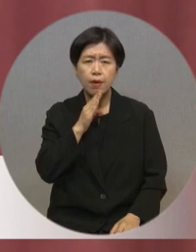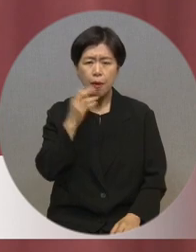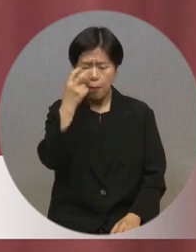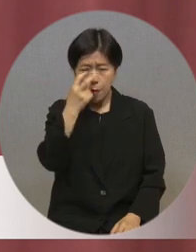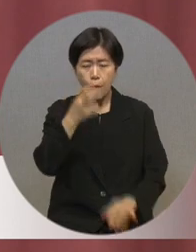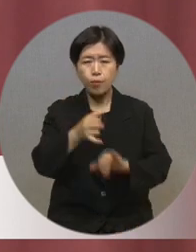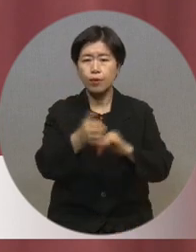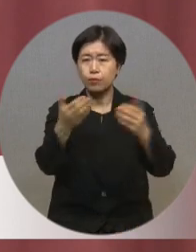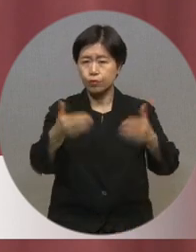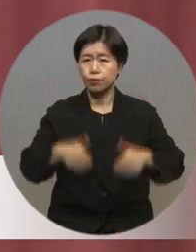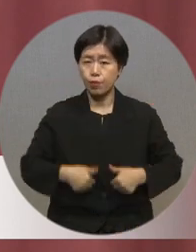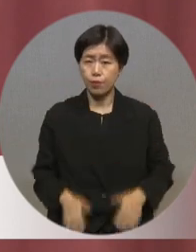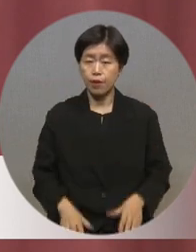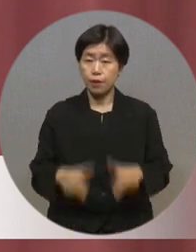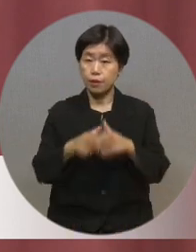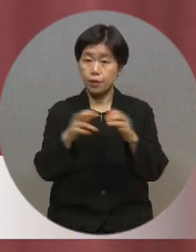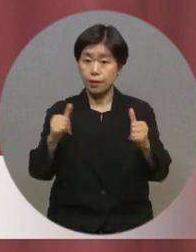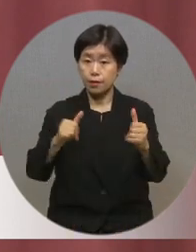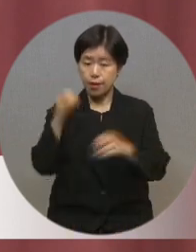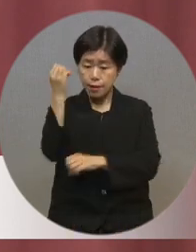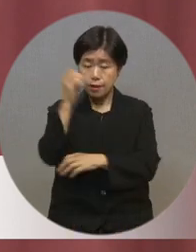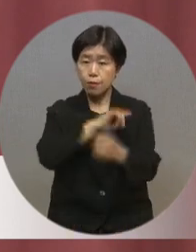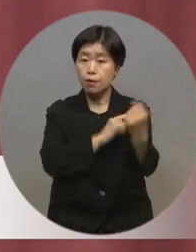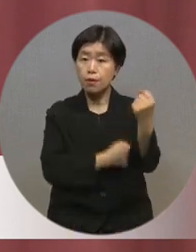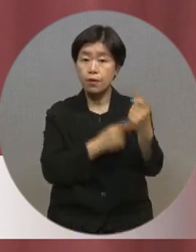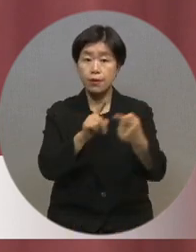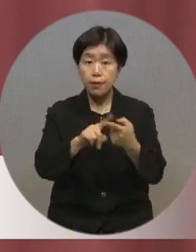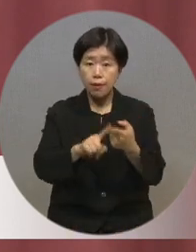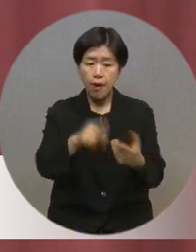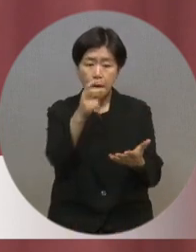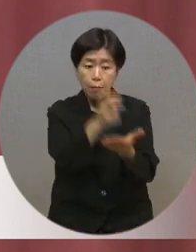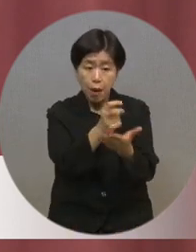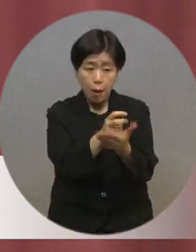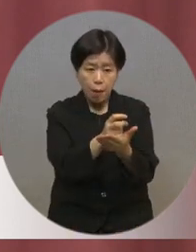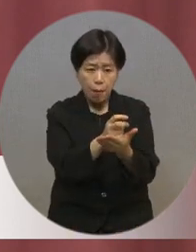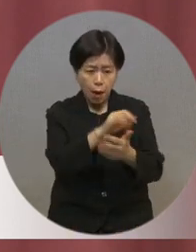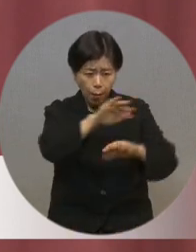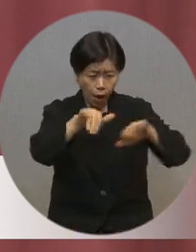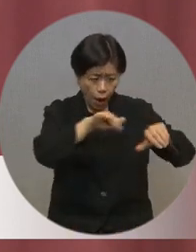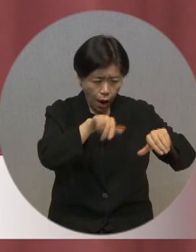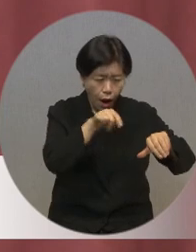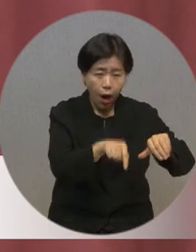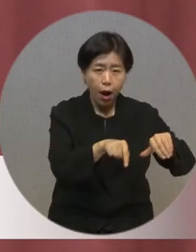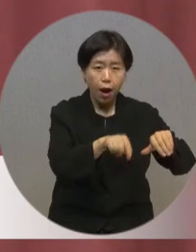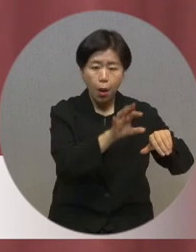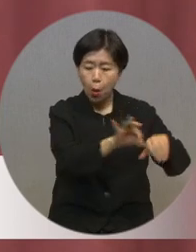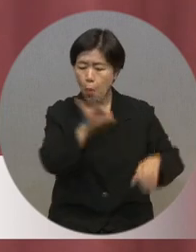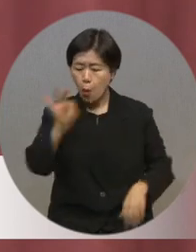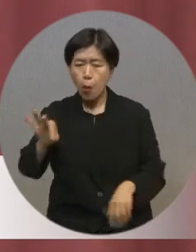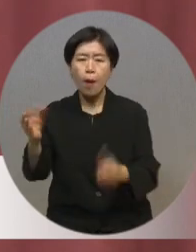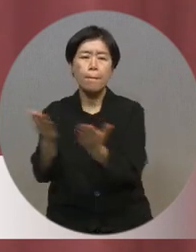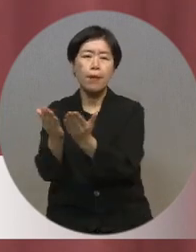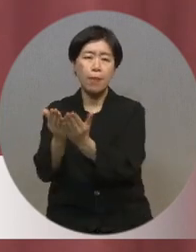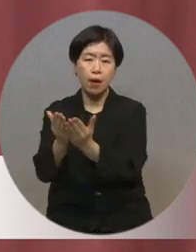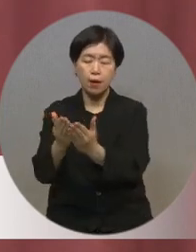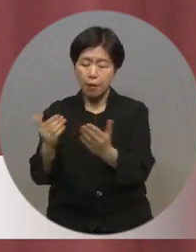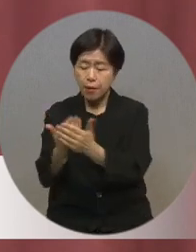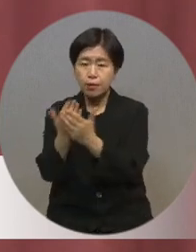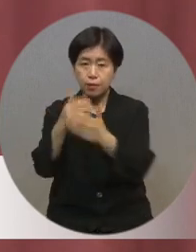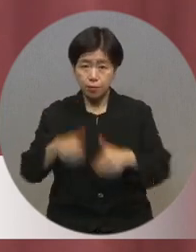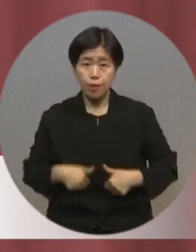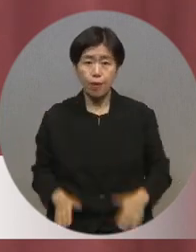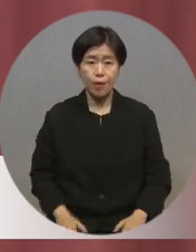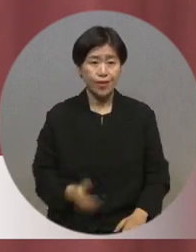기본적인 권리 이런 것들을 법적 근거를 만들어가는 일을 여기 계신 우리 김혜지 의원, 최병현 의원, 우리